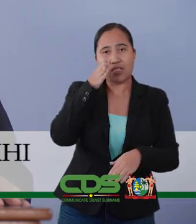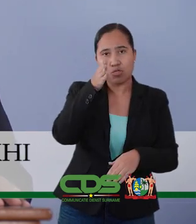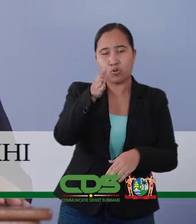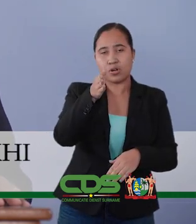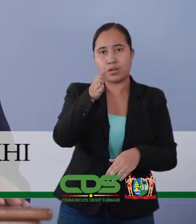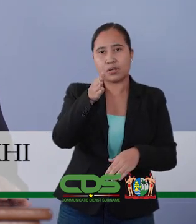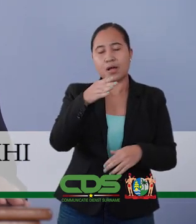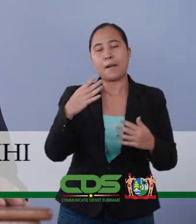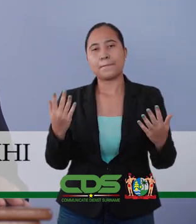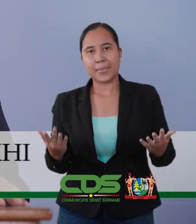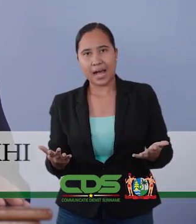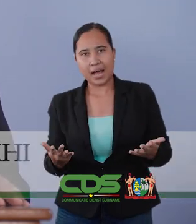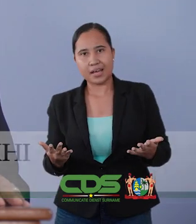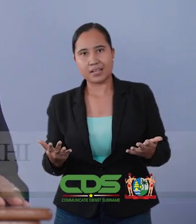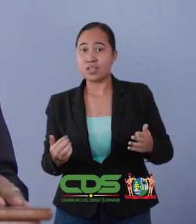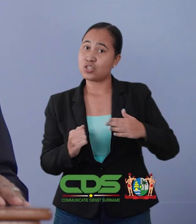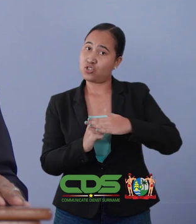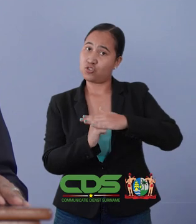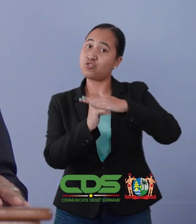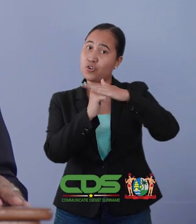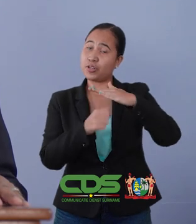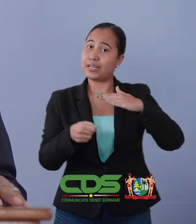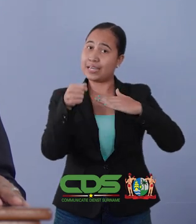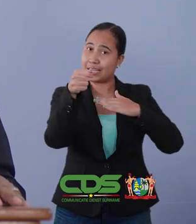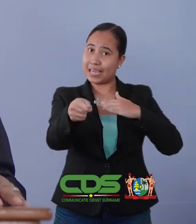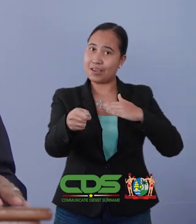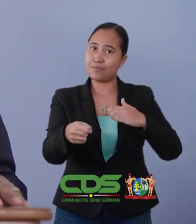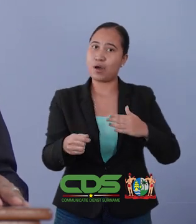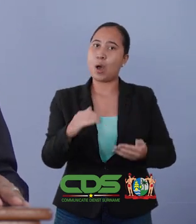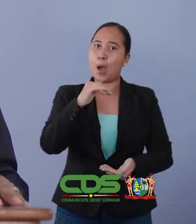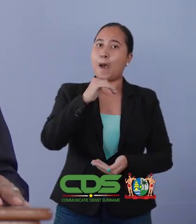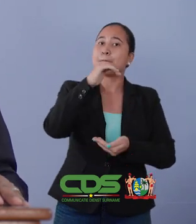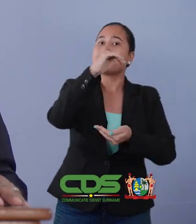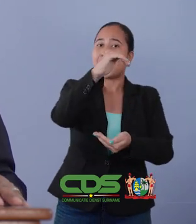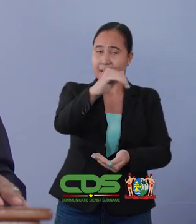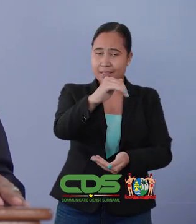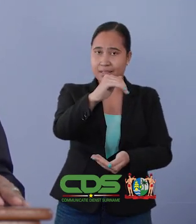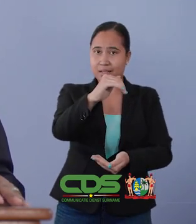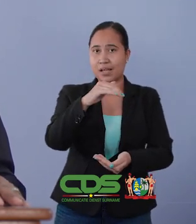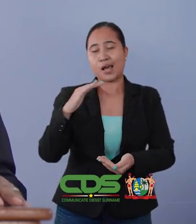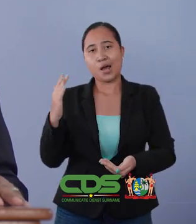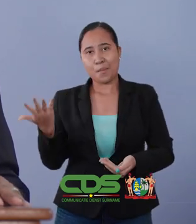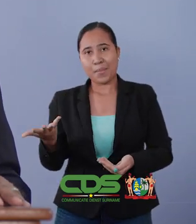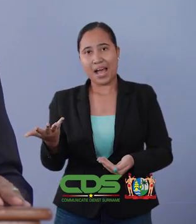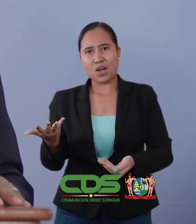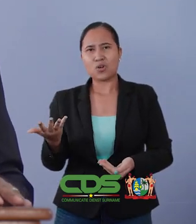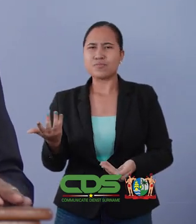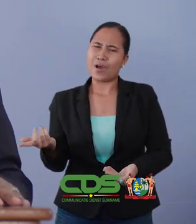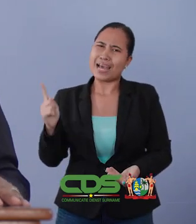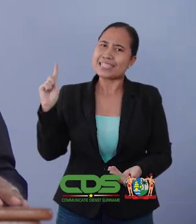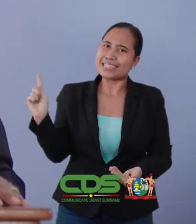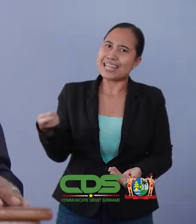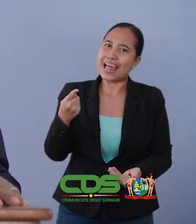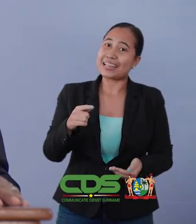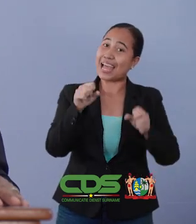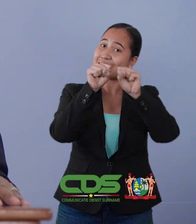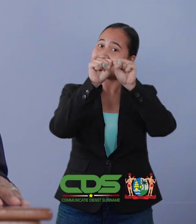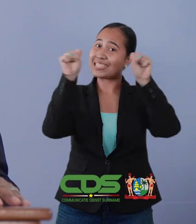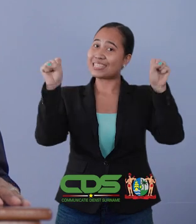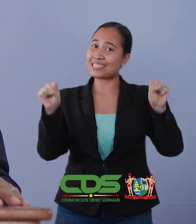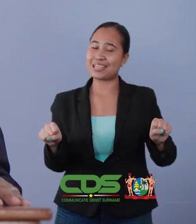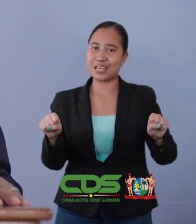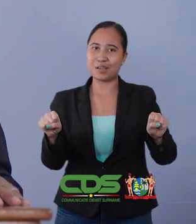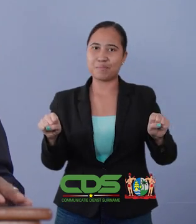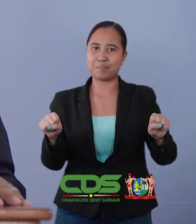is. Vooralsnog wordt die steun gegeven in de vorm van pakketten. Maar we zullen spoedig overgaan naar een